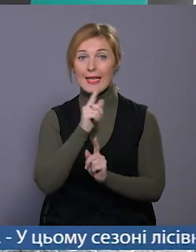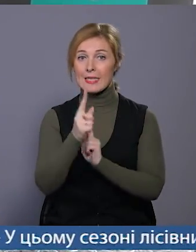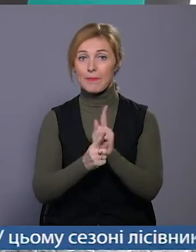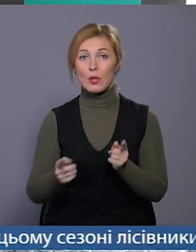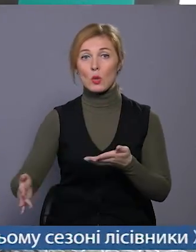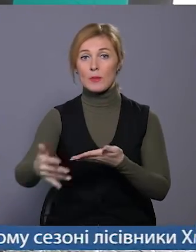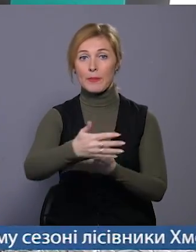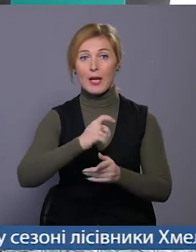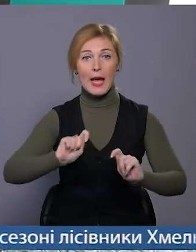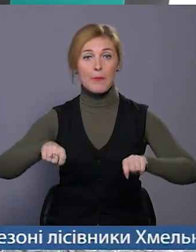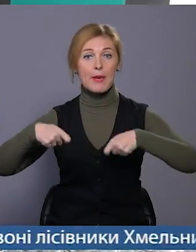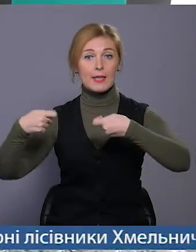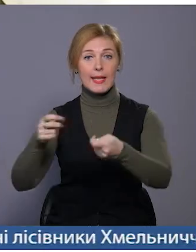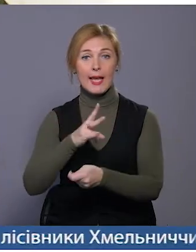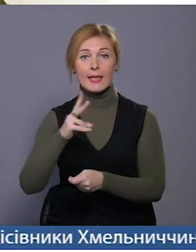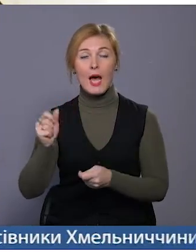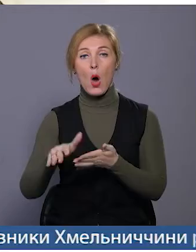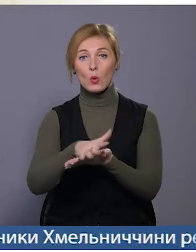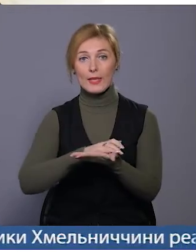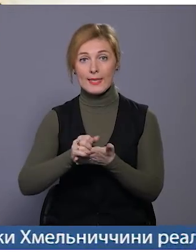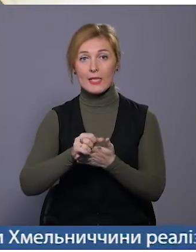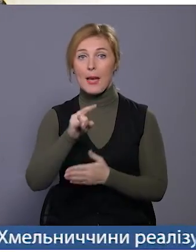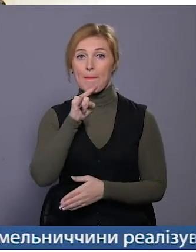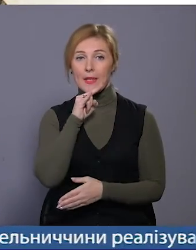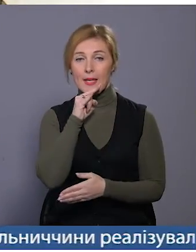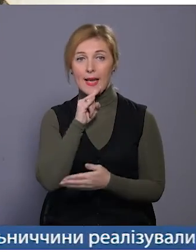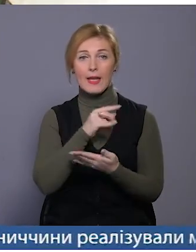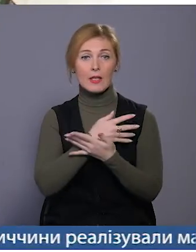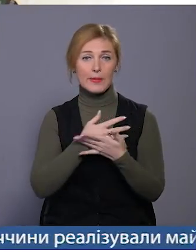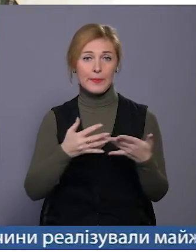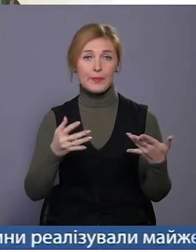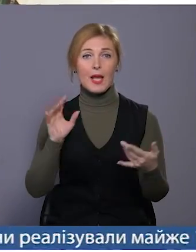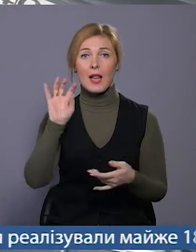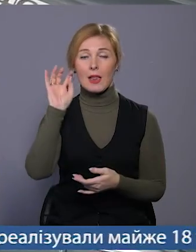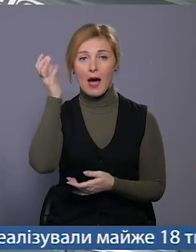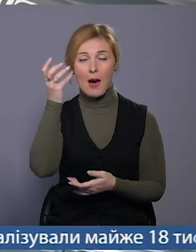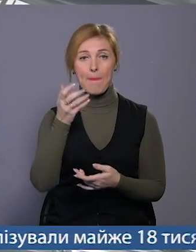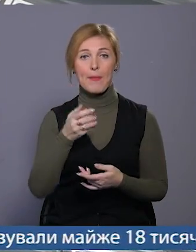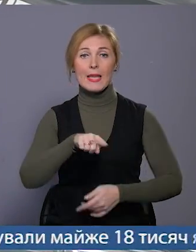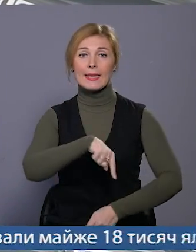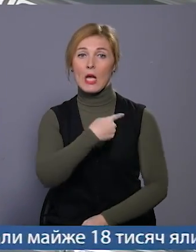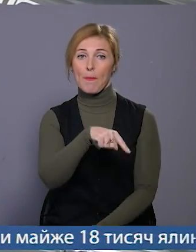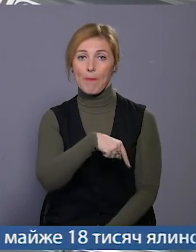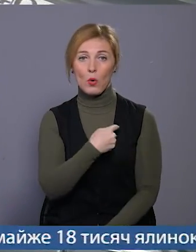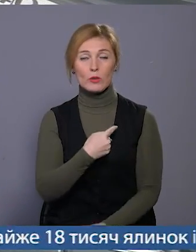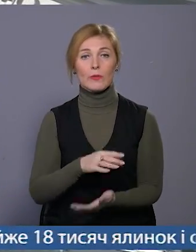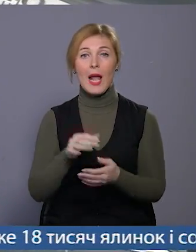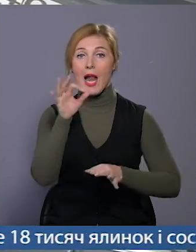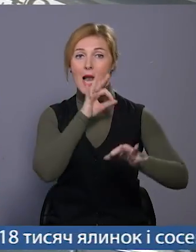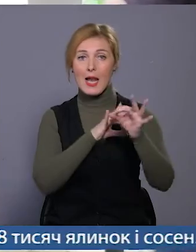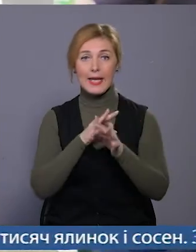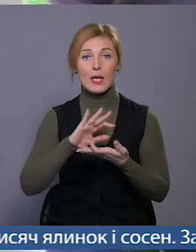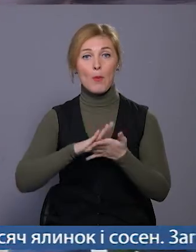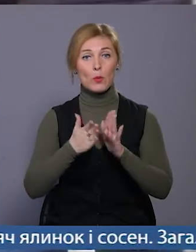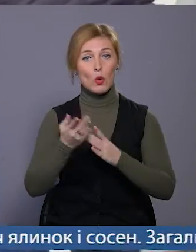та передає на утилізацію. Батарейки, люмінесцентні та енергозберігаючі лампи, ртутні термометри, ліки, побутову